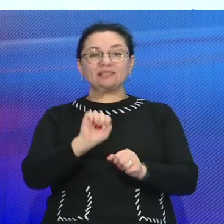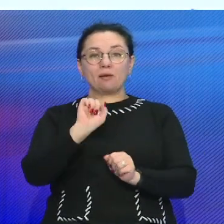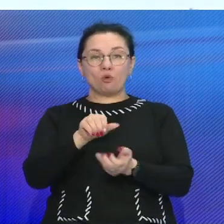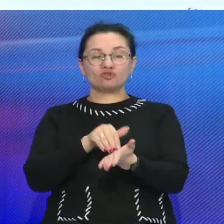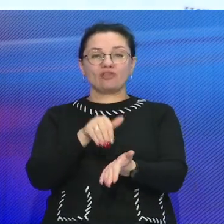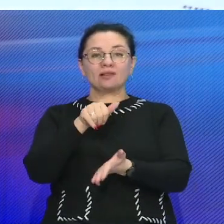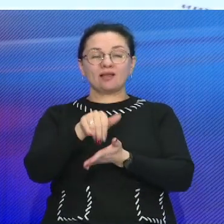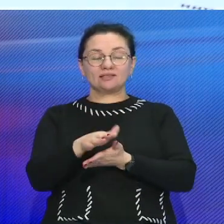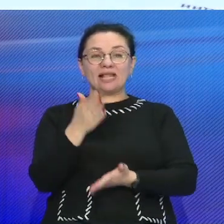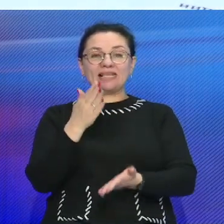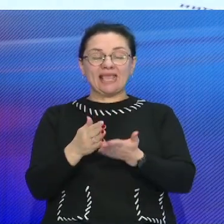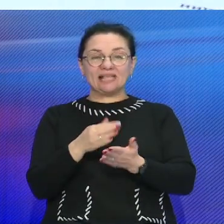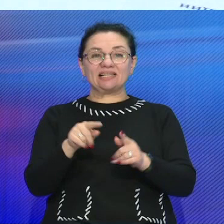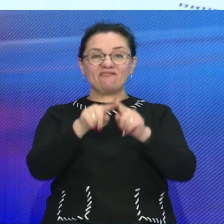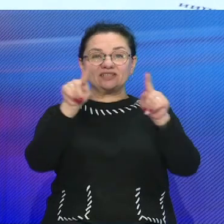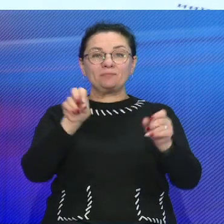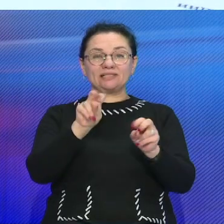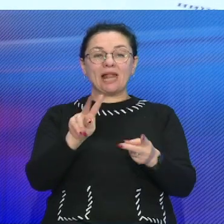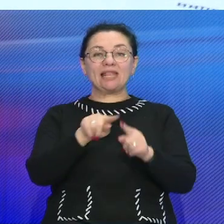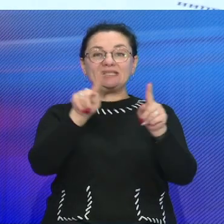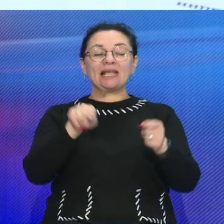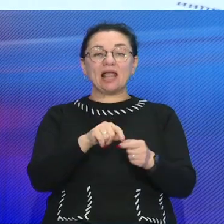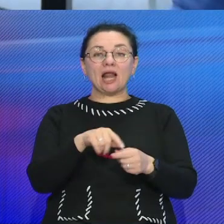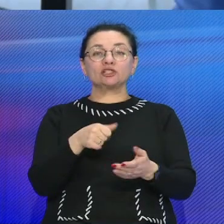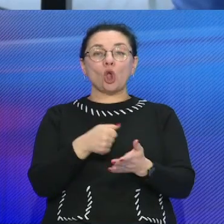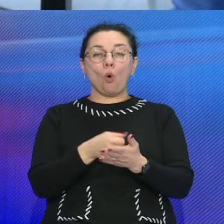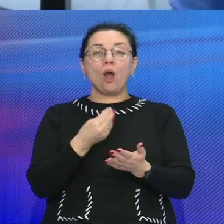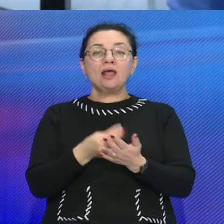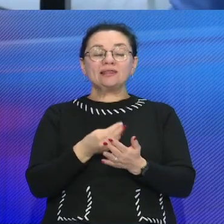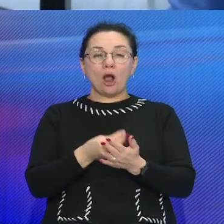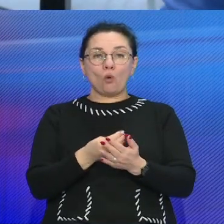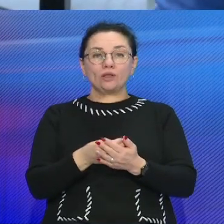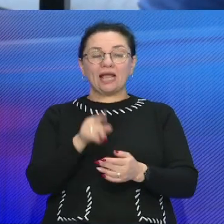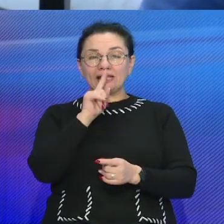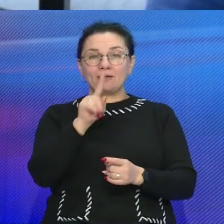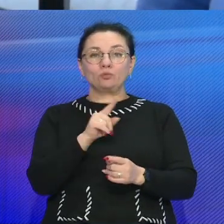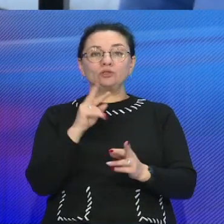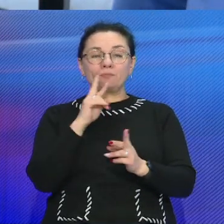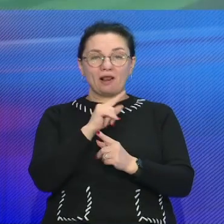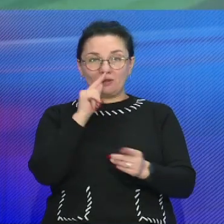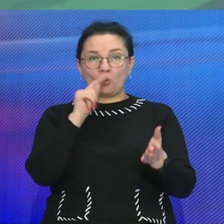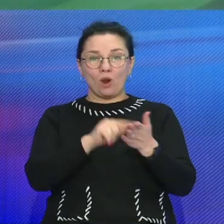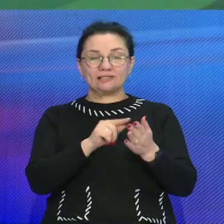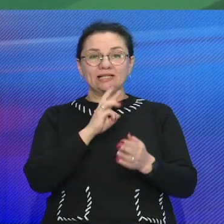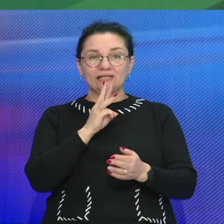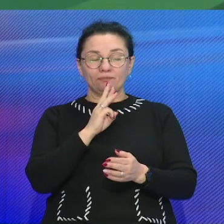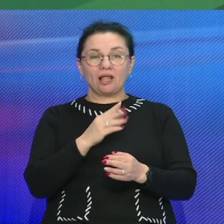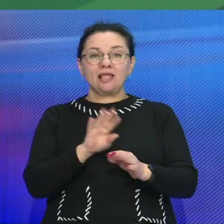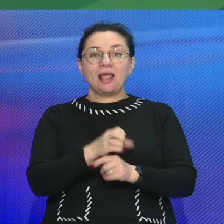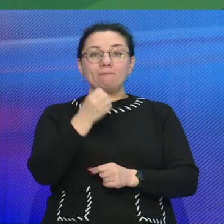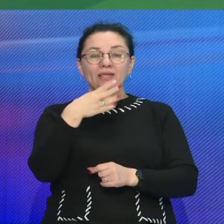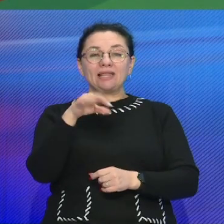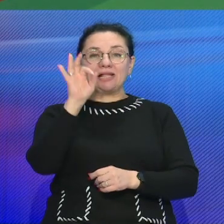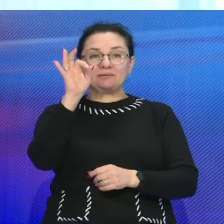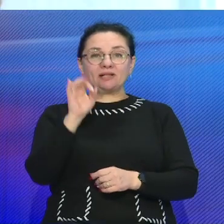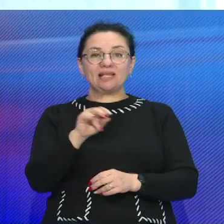ў дэкларацыі аб даходах будуць указаны неправільныя звесткі, або ў падпісных лістах апынецца больш за 15% несапраўдных